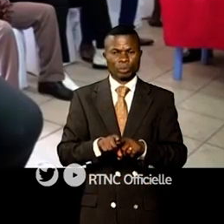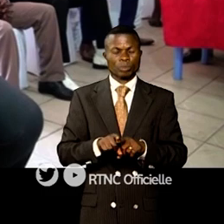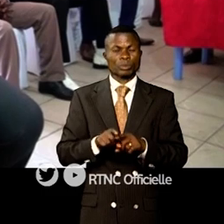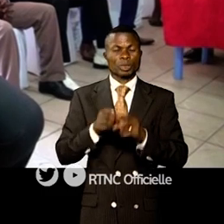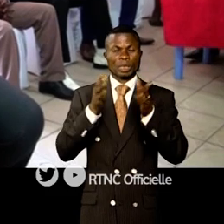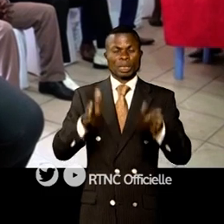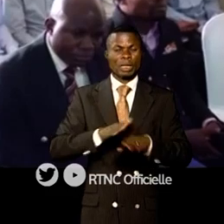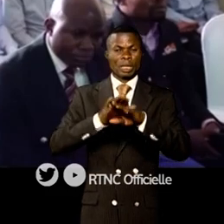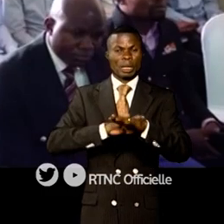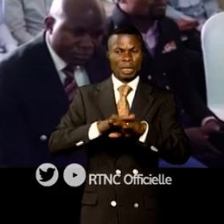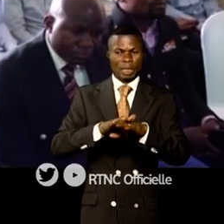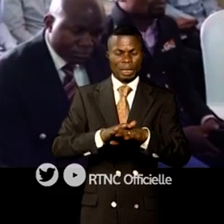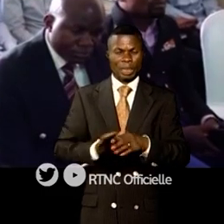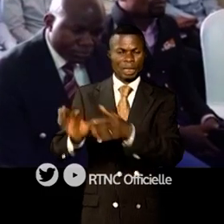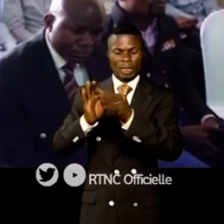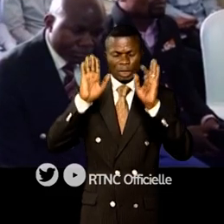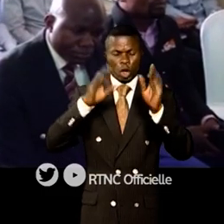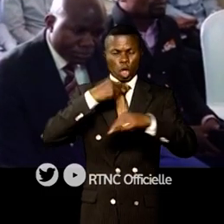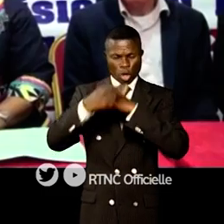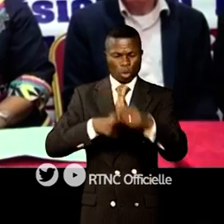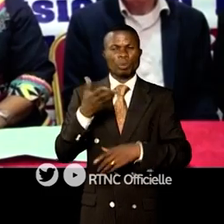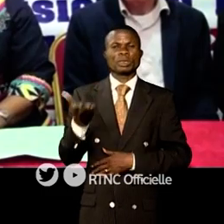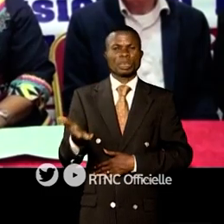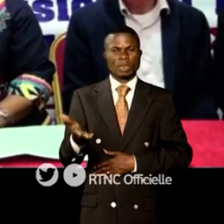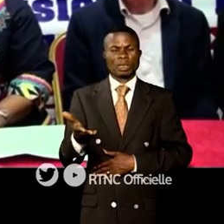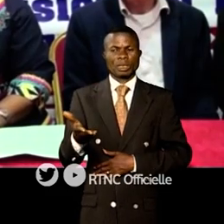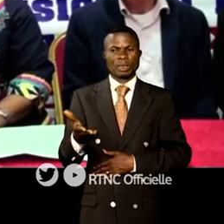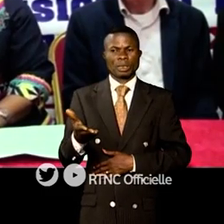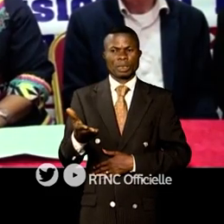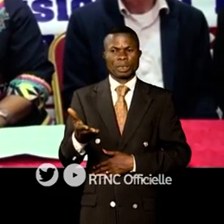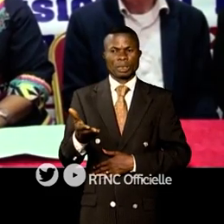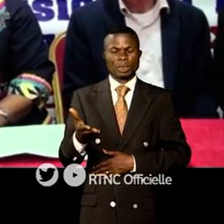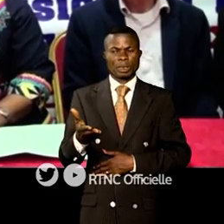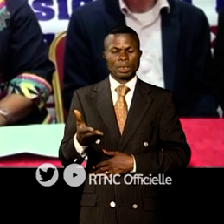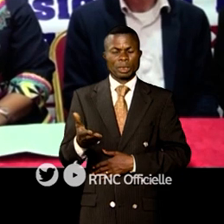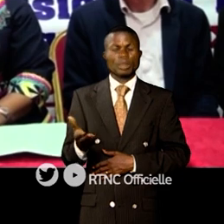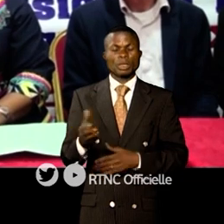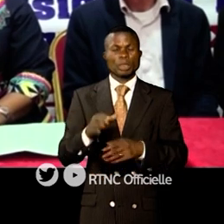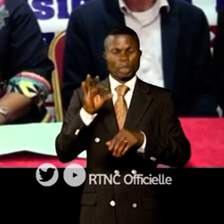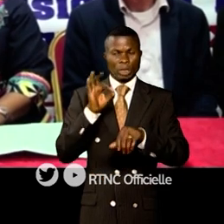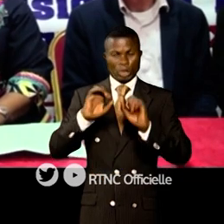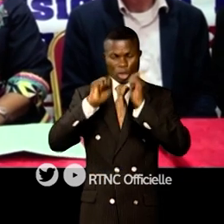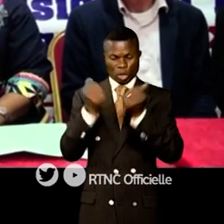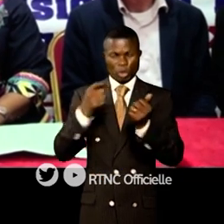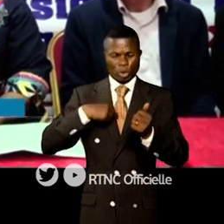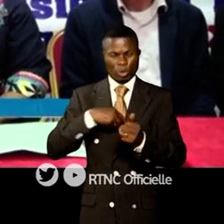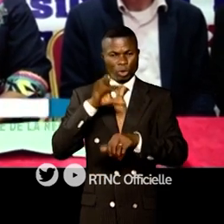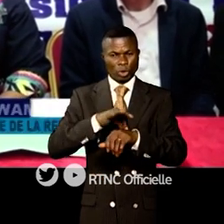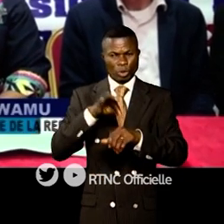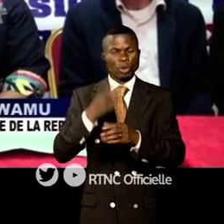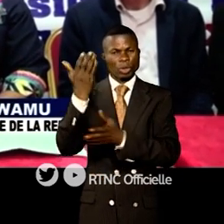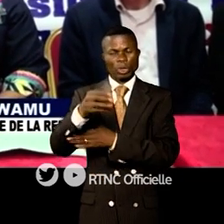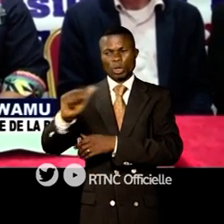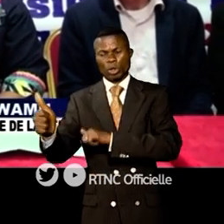l'Union sacrée de la nation étant déjà en marche, la DESER saisit cette opportunité et demande